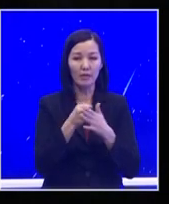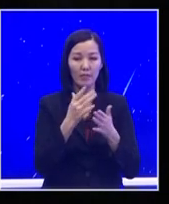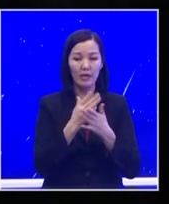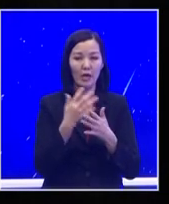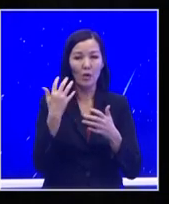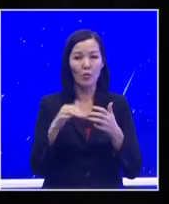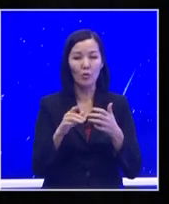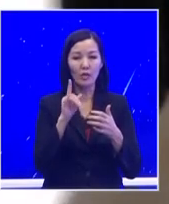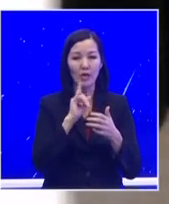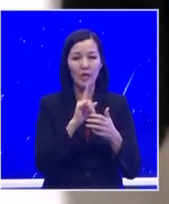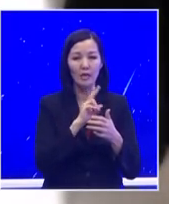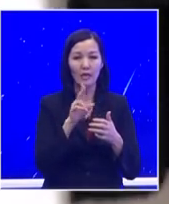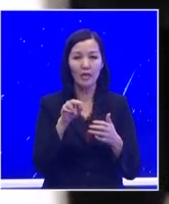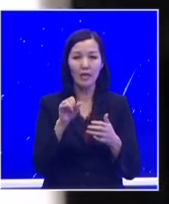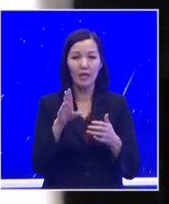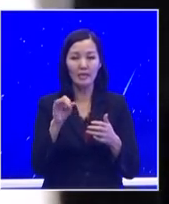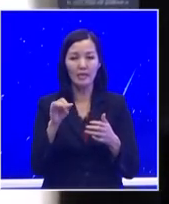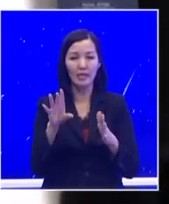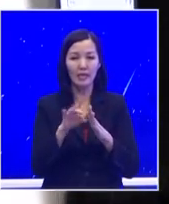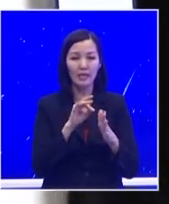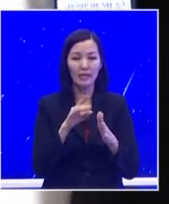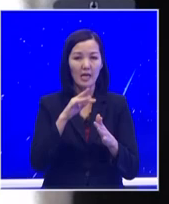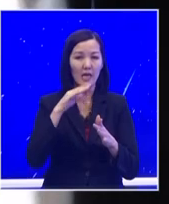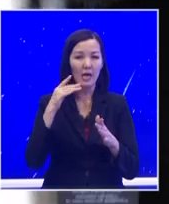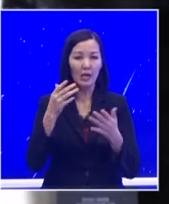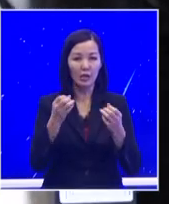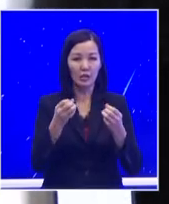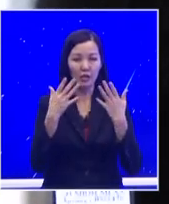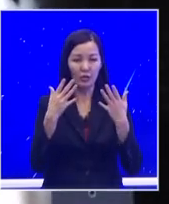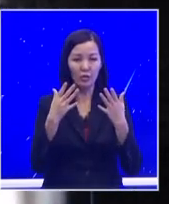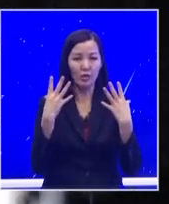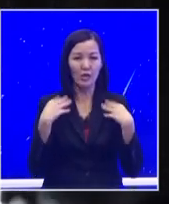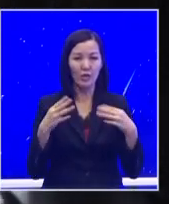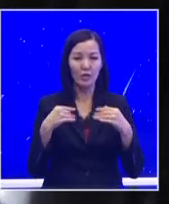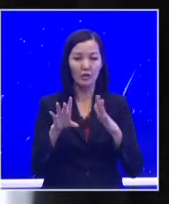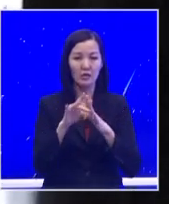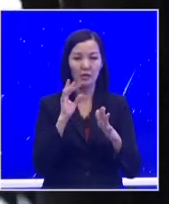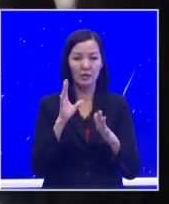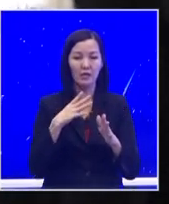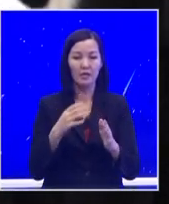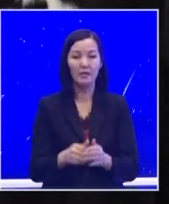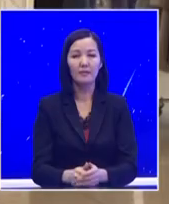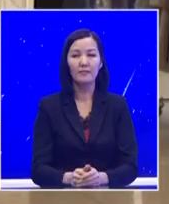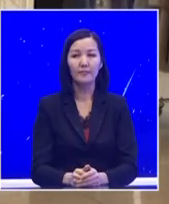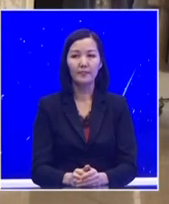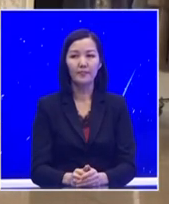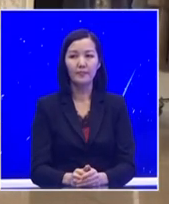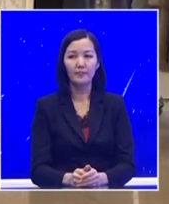асқан әйелдер классиканы таңдаса, жастар ашық түсті, еркін үлгідегілерін таңдайды дейді жәрменке әкімшісі.